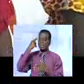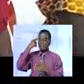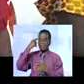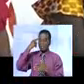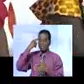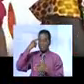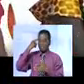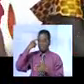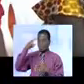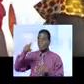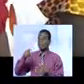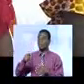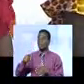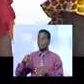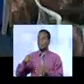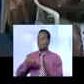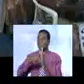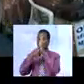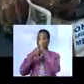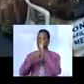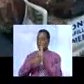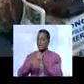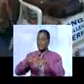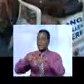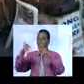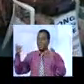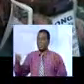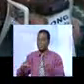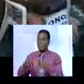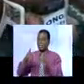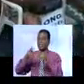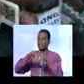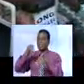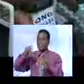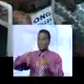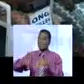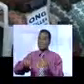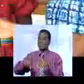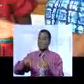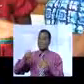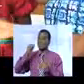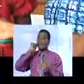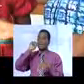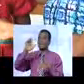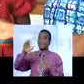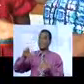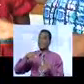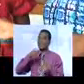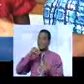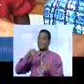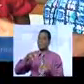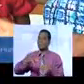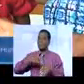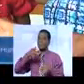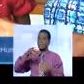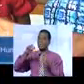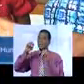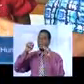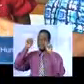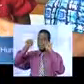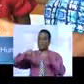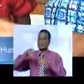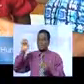sensibiliser les femmes sur la position qu'elles doivent occuper dans la société. Les femmes ne sont pas conscientes de leur